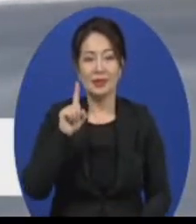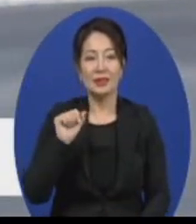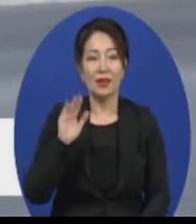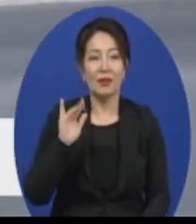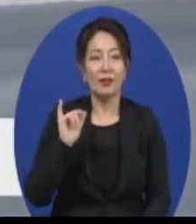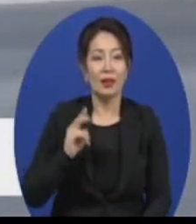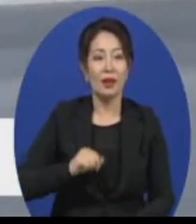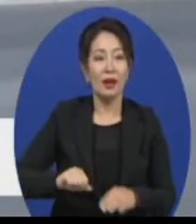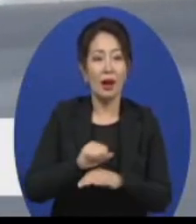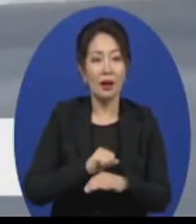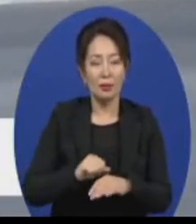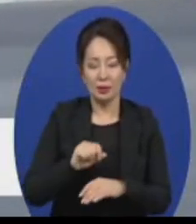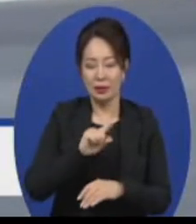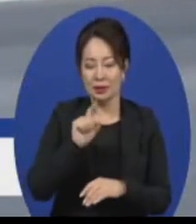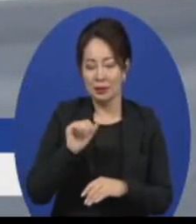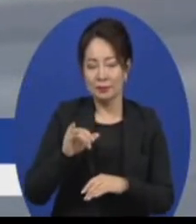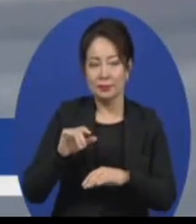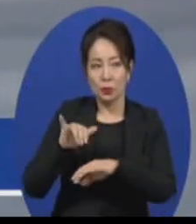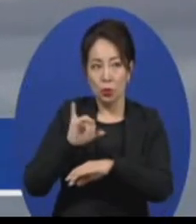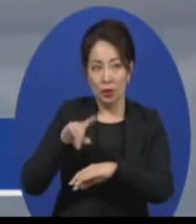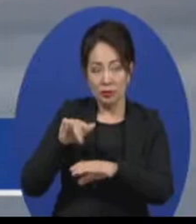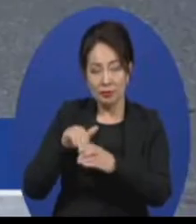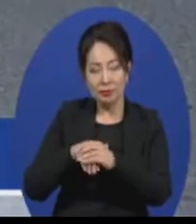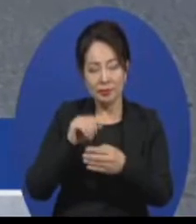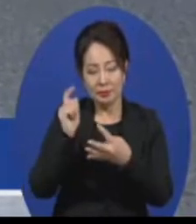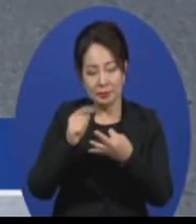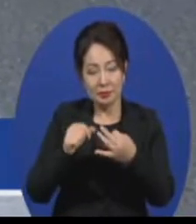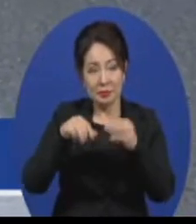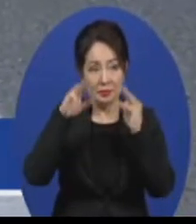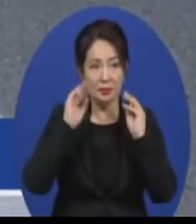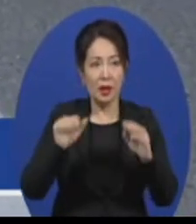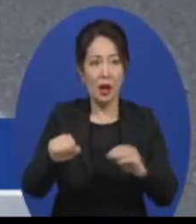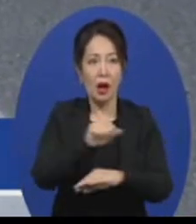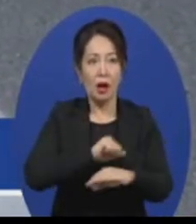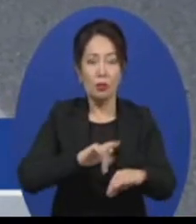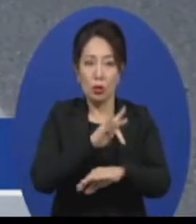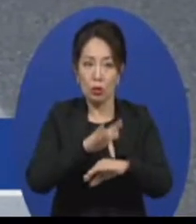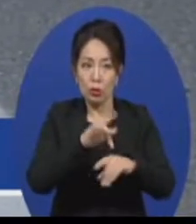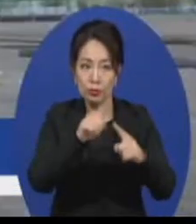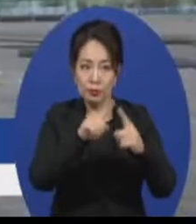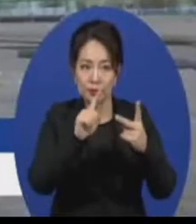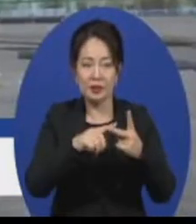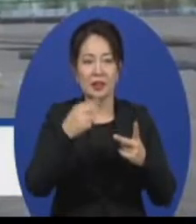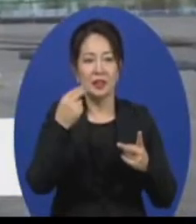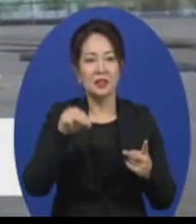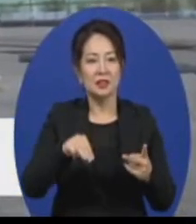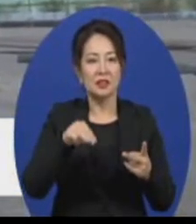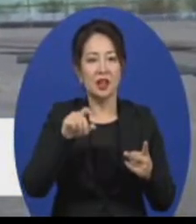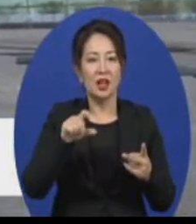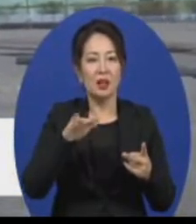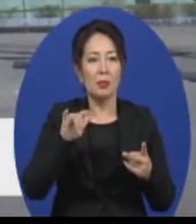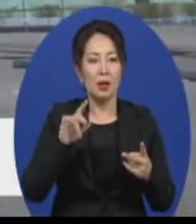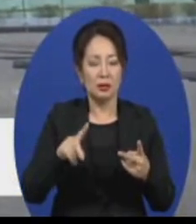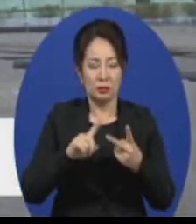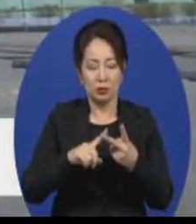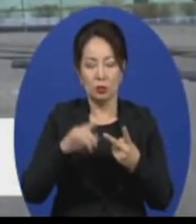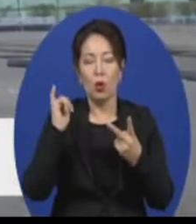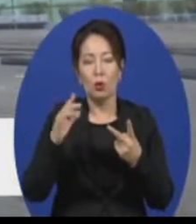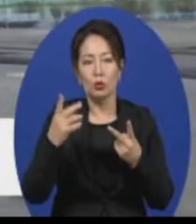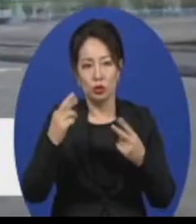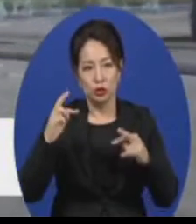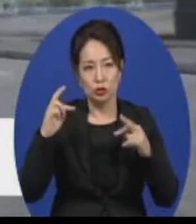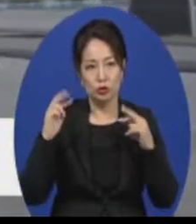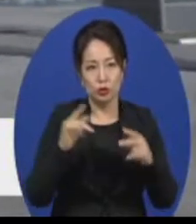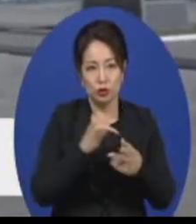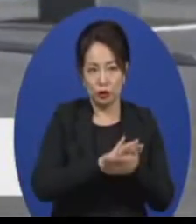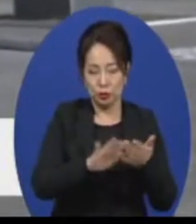аймгийн Улаастай хотод ажиллахдаа хэд хэдэн асуудлыг шийдсэн байна. Тухайлбал аймгийн төв болон Тэлмэн суманд услалтын хоёр систем шинжилнэ. Досон